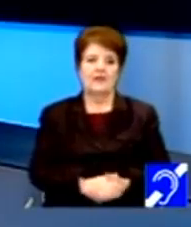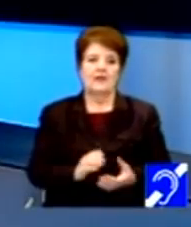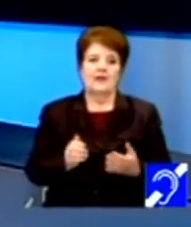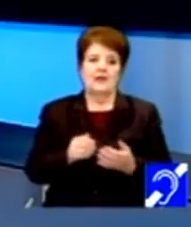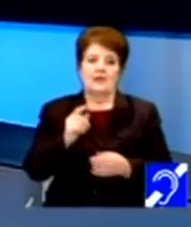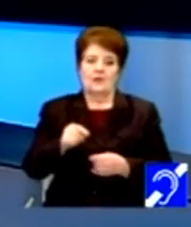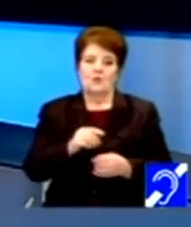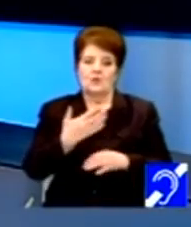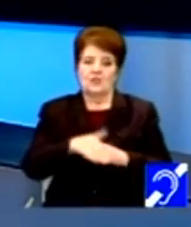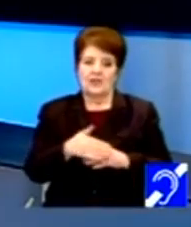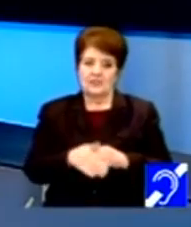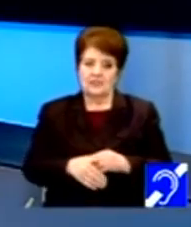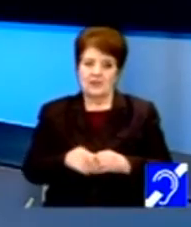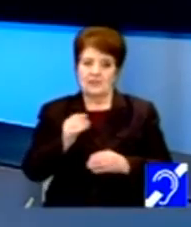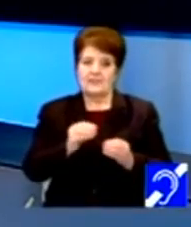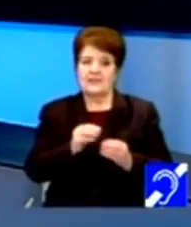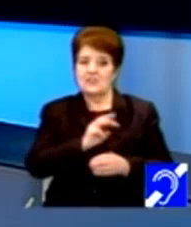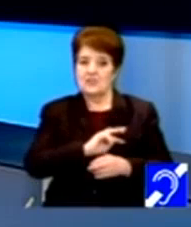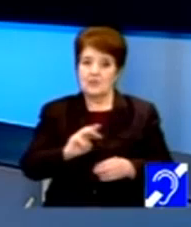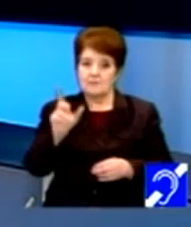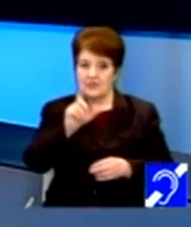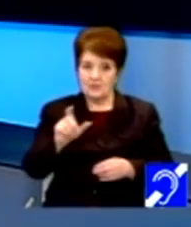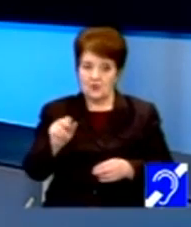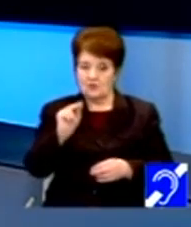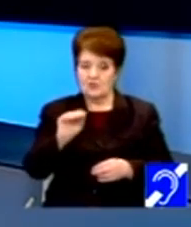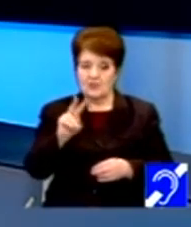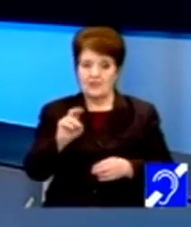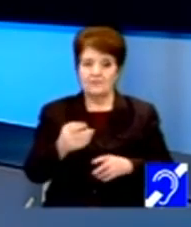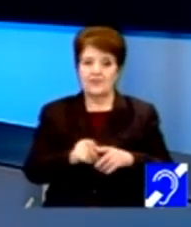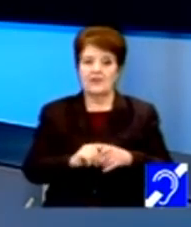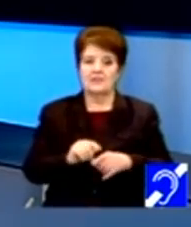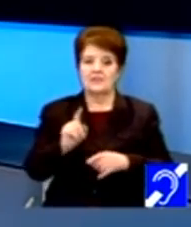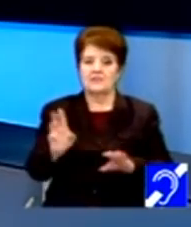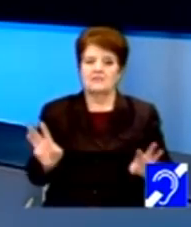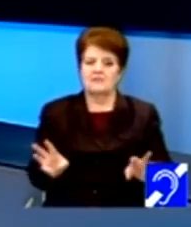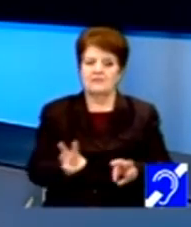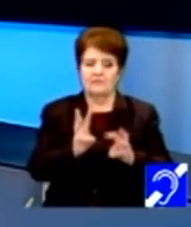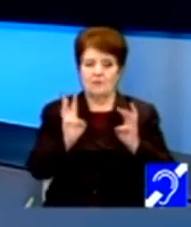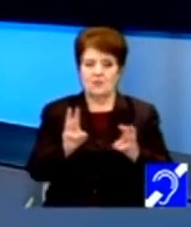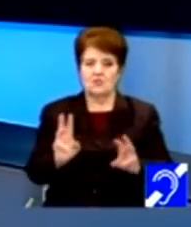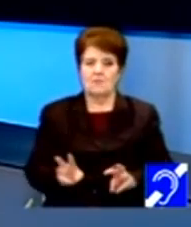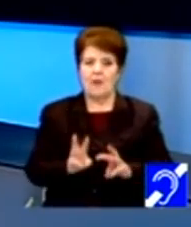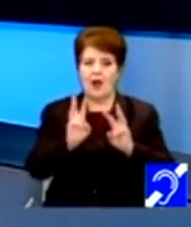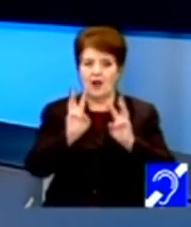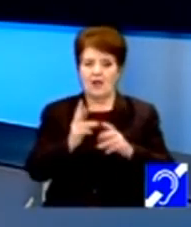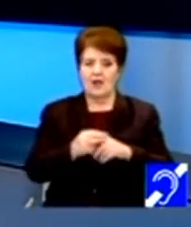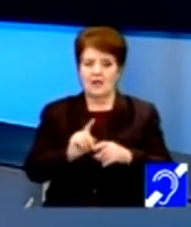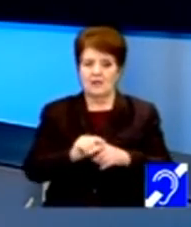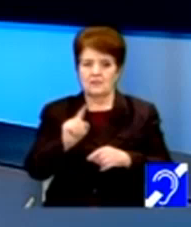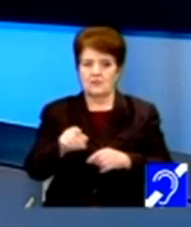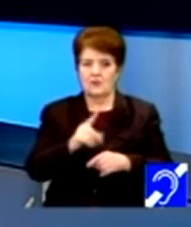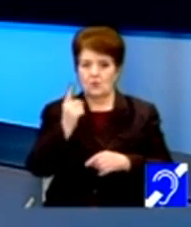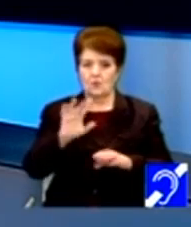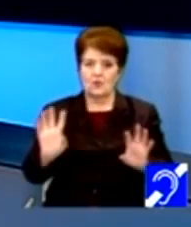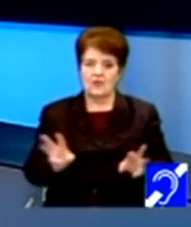Continuăm acum cu știri externe. Pentru 10.000 de oameni din Chile, Crăciunul a venit cu foc și pară. Este stare de urgență în orașul Valparaiso din cauza